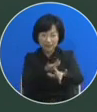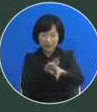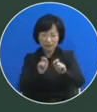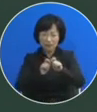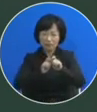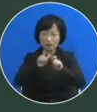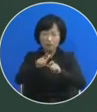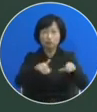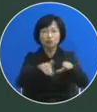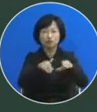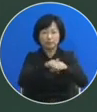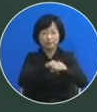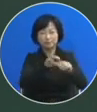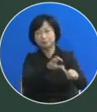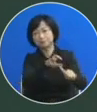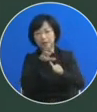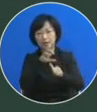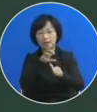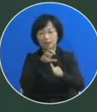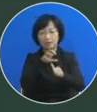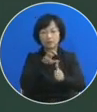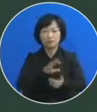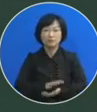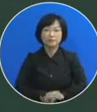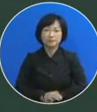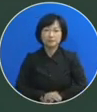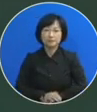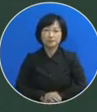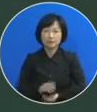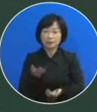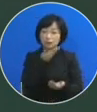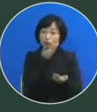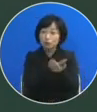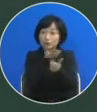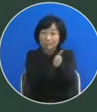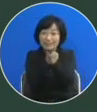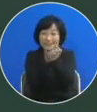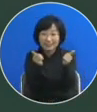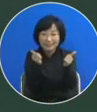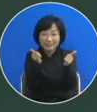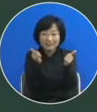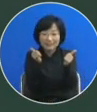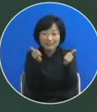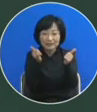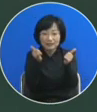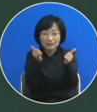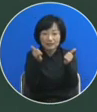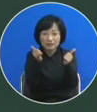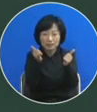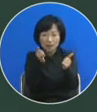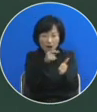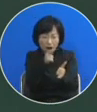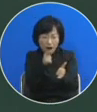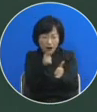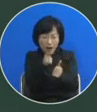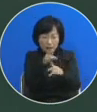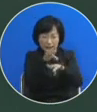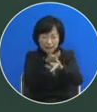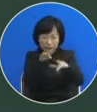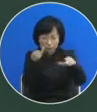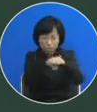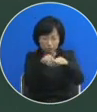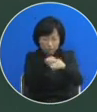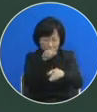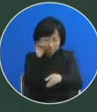is plowing into culture. 우리 많은 중직자분들은 이런 분을 발견한 만큼 응답하게 될 것입니다. Our many church offers,